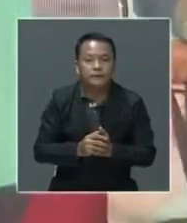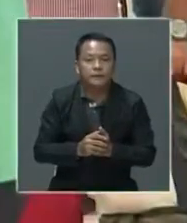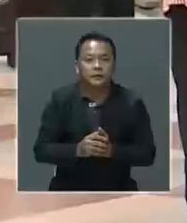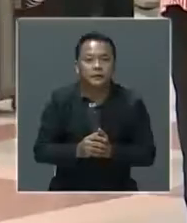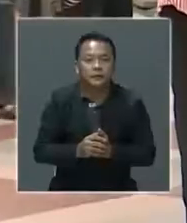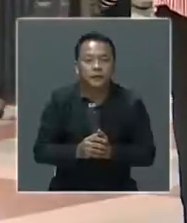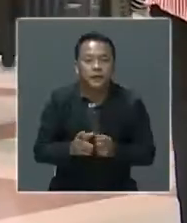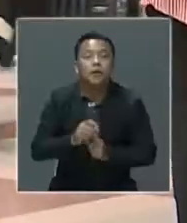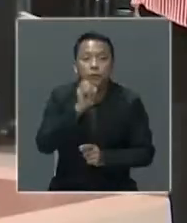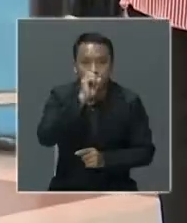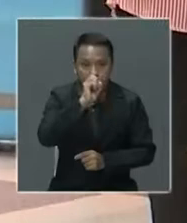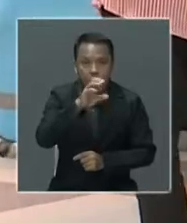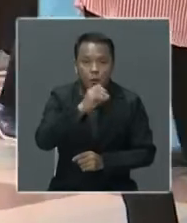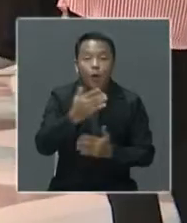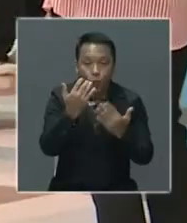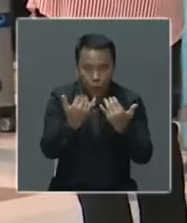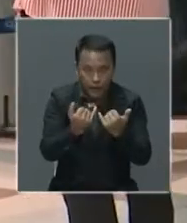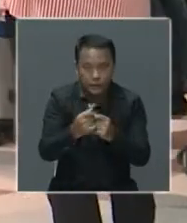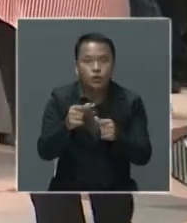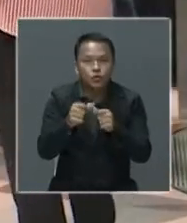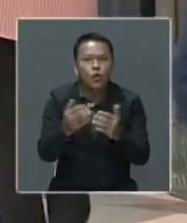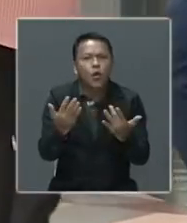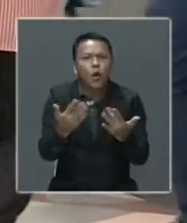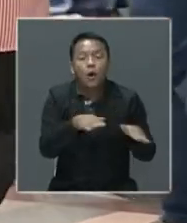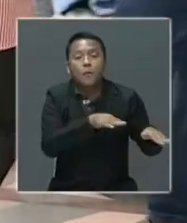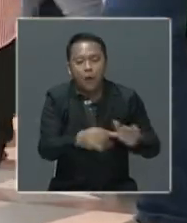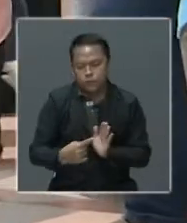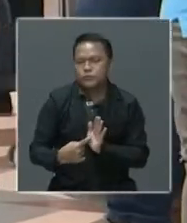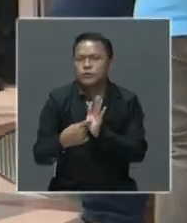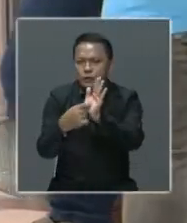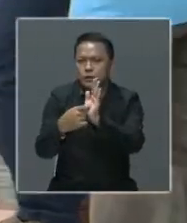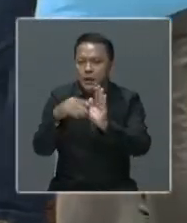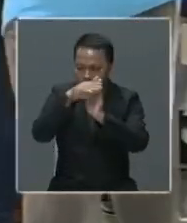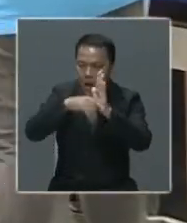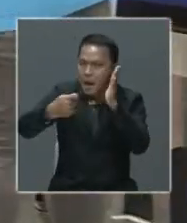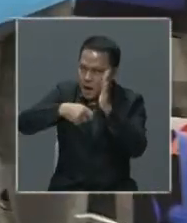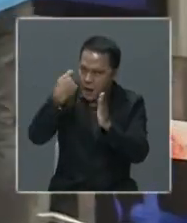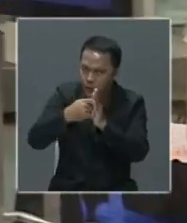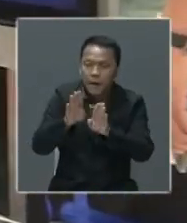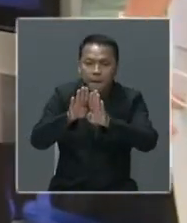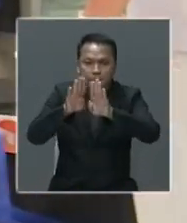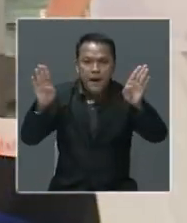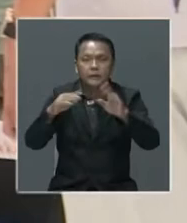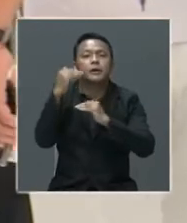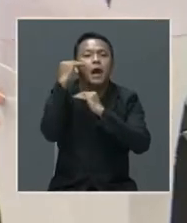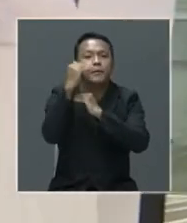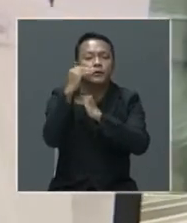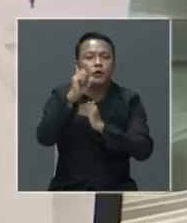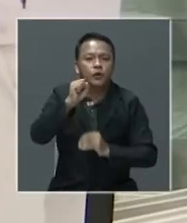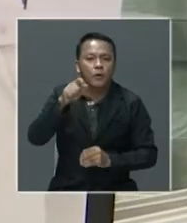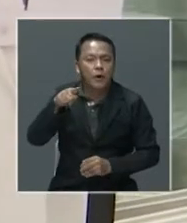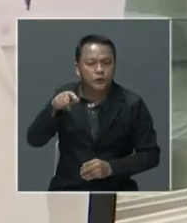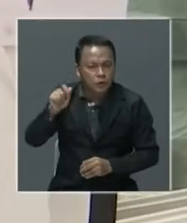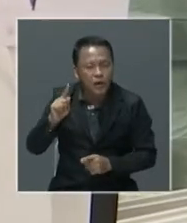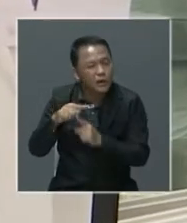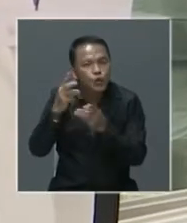สุภศรท่านบอกว่าตอนนี้เนี่ยอยู่ระหว่างเตรียมเสนอแนวทางและเงื่อนไขในการเปิดประเทศอย่างจำกัดกับสบส.